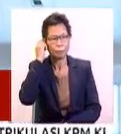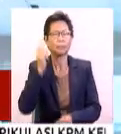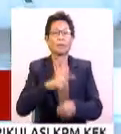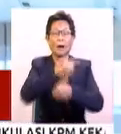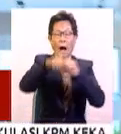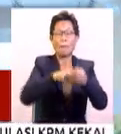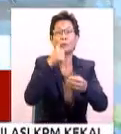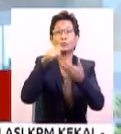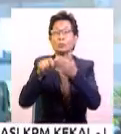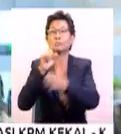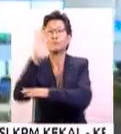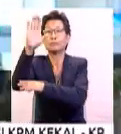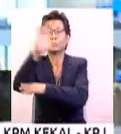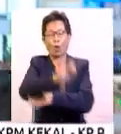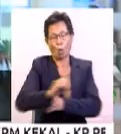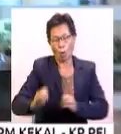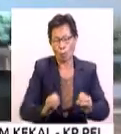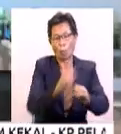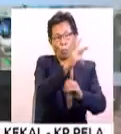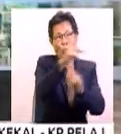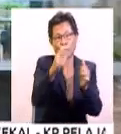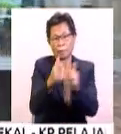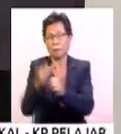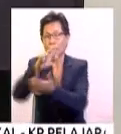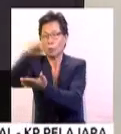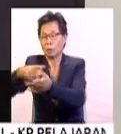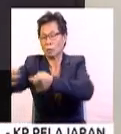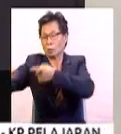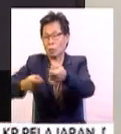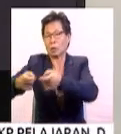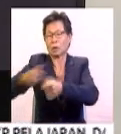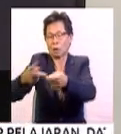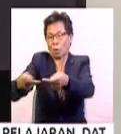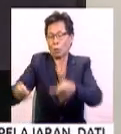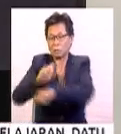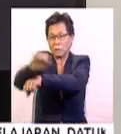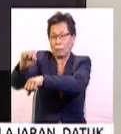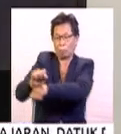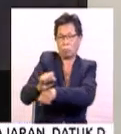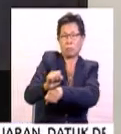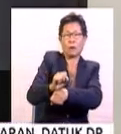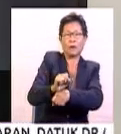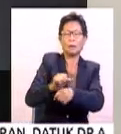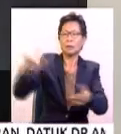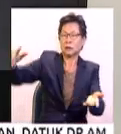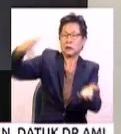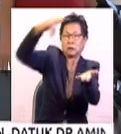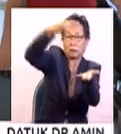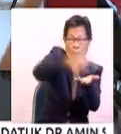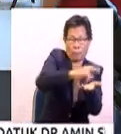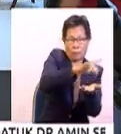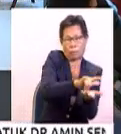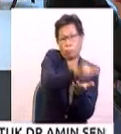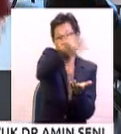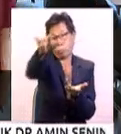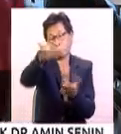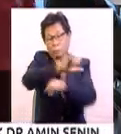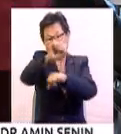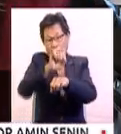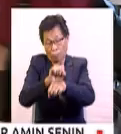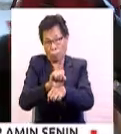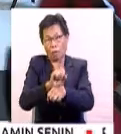Mengenai surat perjanjian operasi antara Kuala Lumpur dengan Pusat Kawalan Kawasan Singapura mengenai ketibaan, keberangkatan dan penerbangan